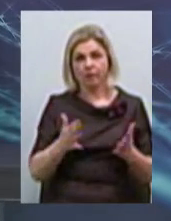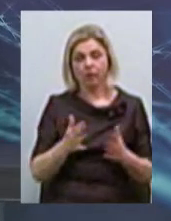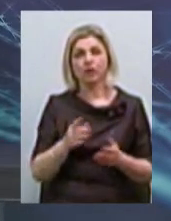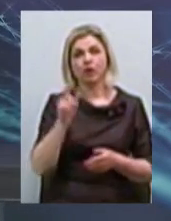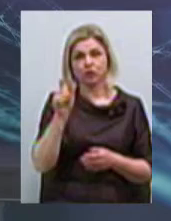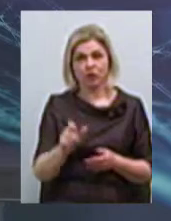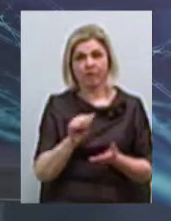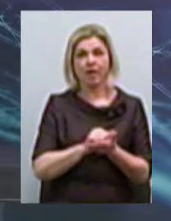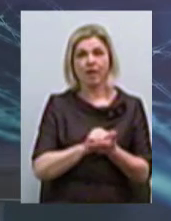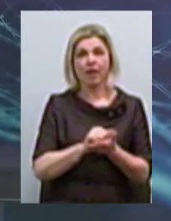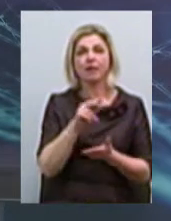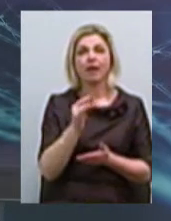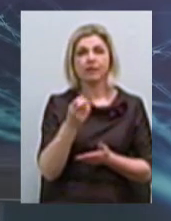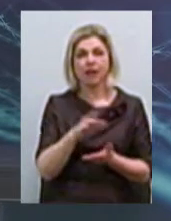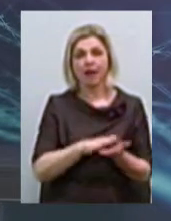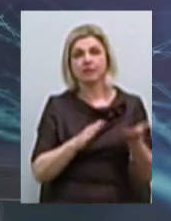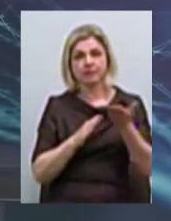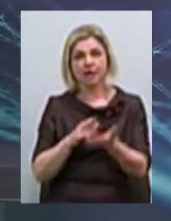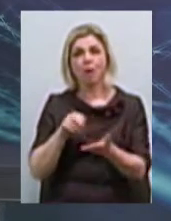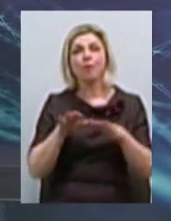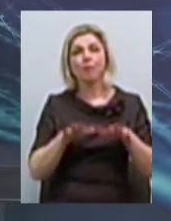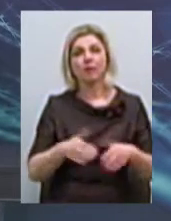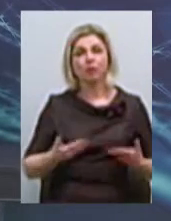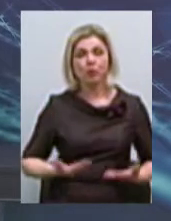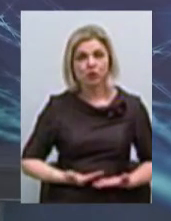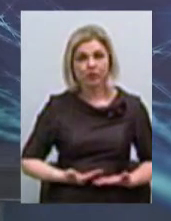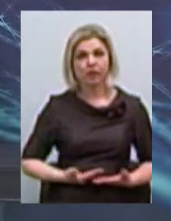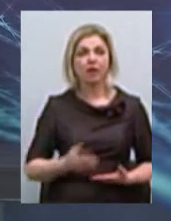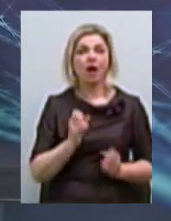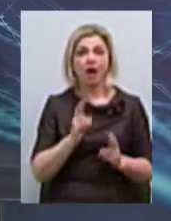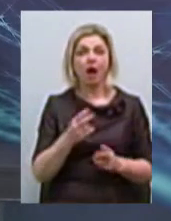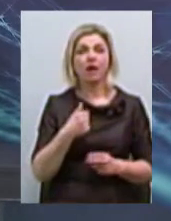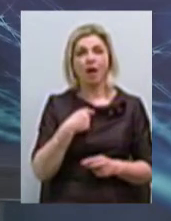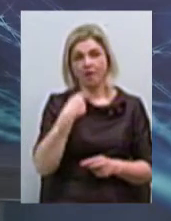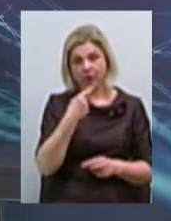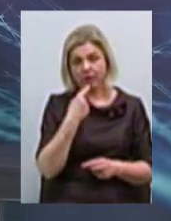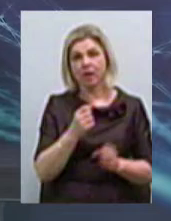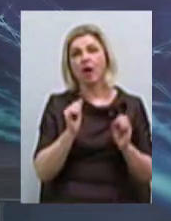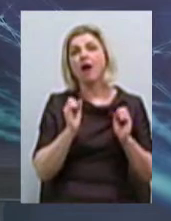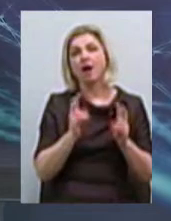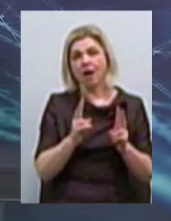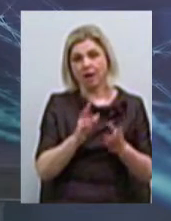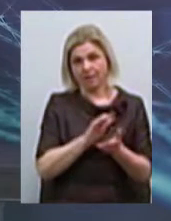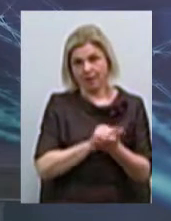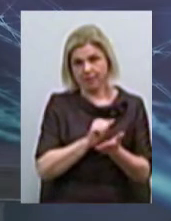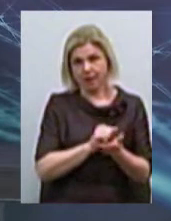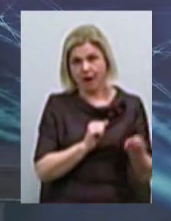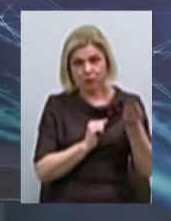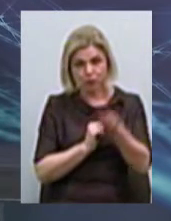податкову декларацію до податкового органу за місцем проживання. Я вже казала, яким чином може бути подана декларація.